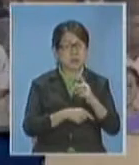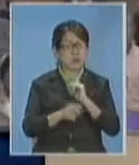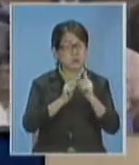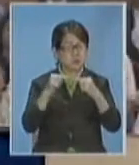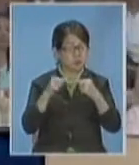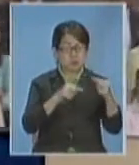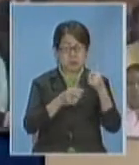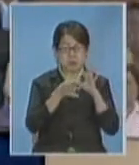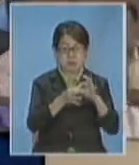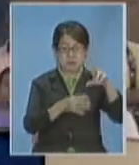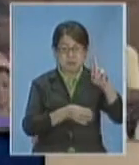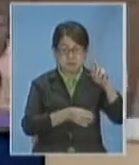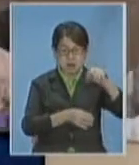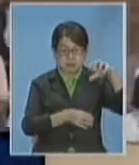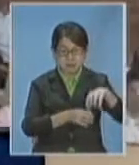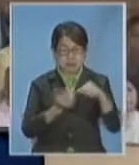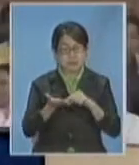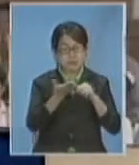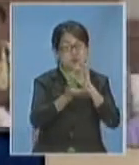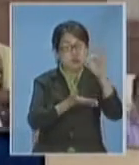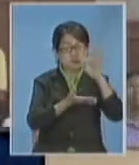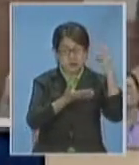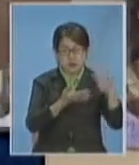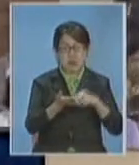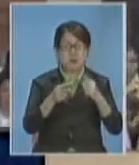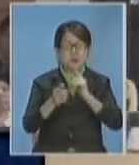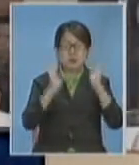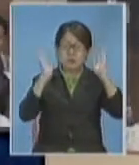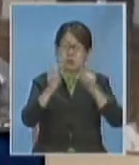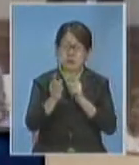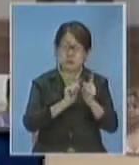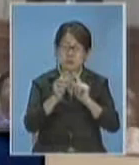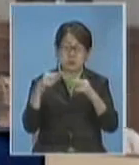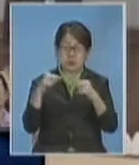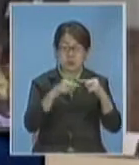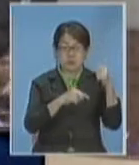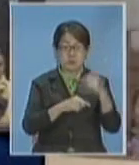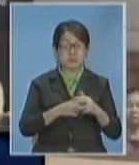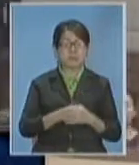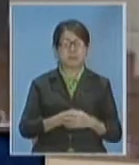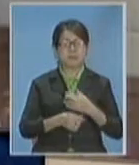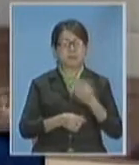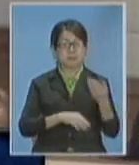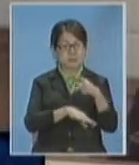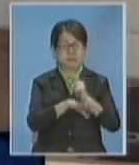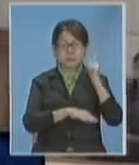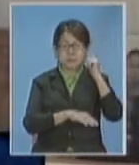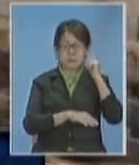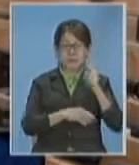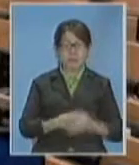ที่เกี่ยวเนื่องกับสิ่งที่ท่านได้ยื่นไปต่อปปช.เรื่องรัฐสภาเรียบร้อยแล้วผมขอท่านประธานโปรดวินิจฉั